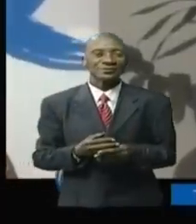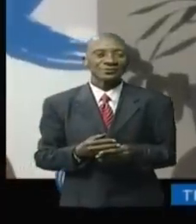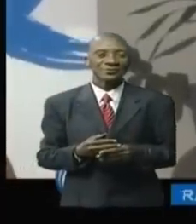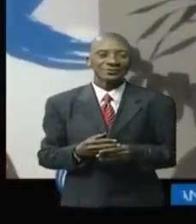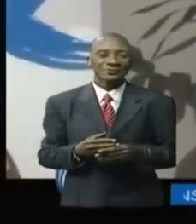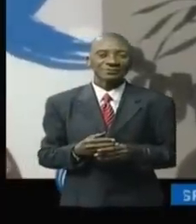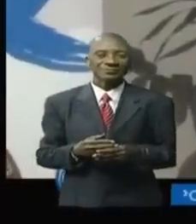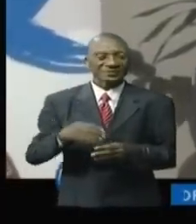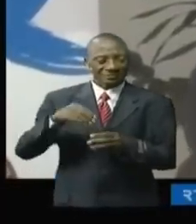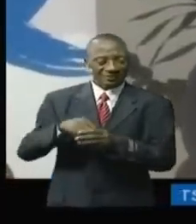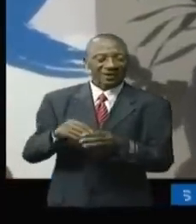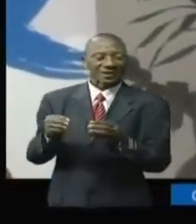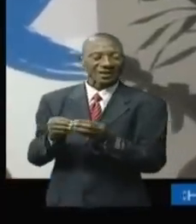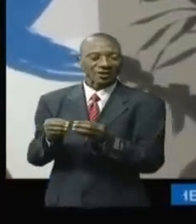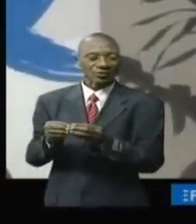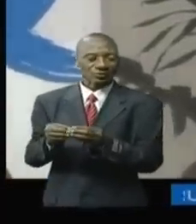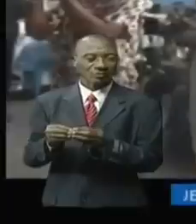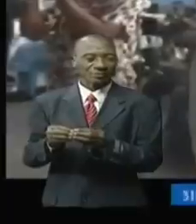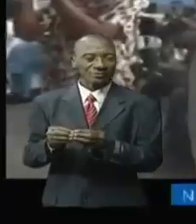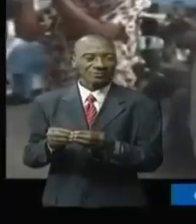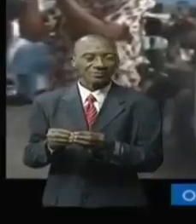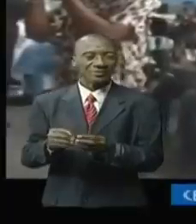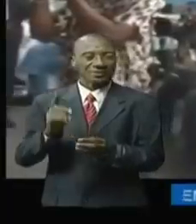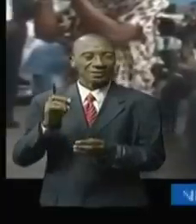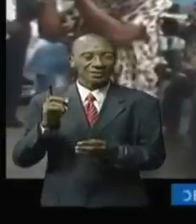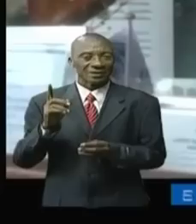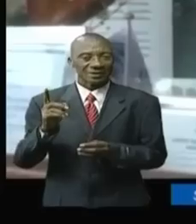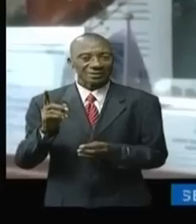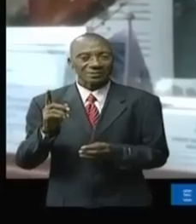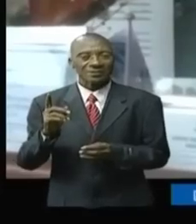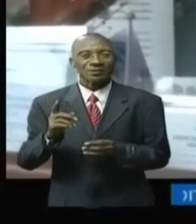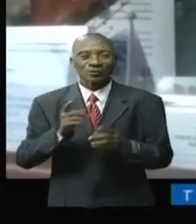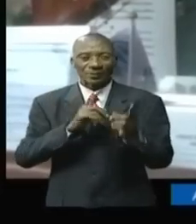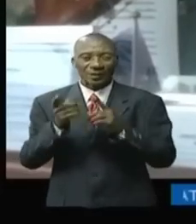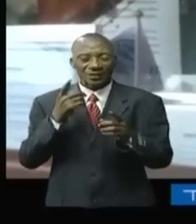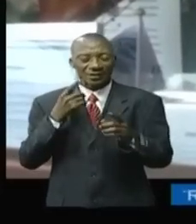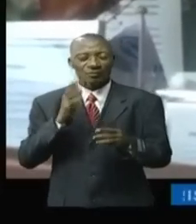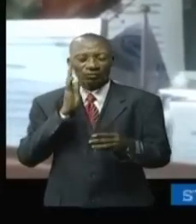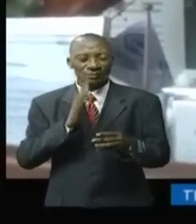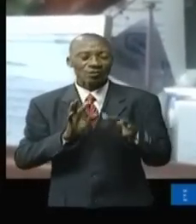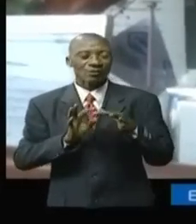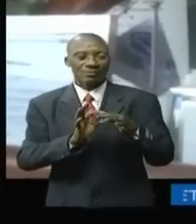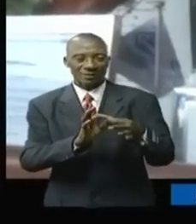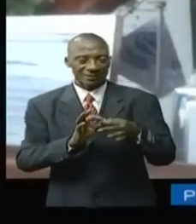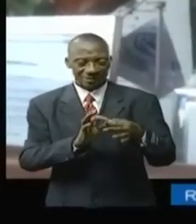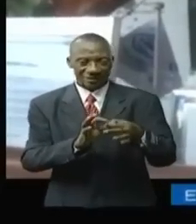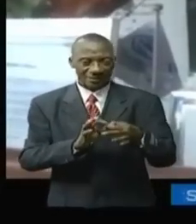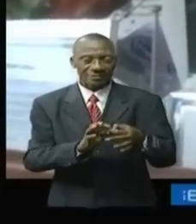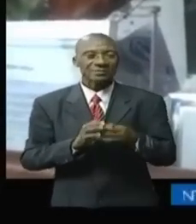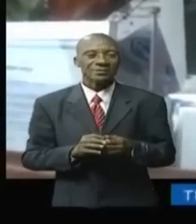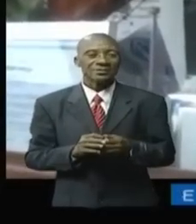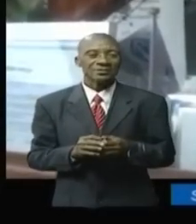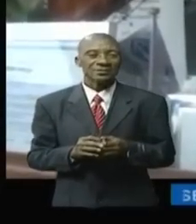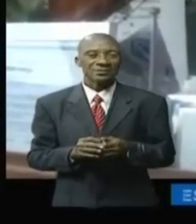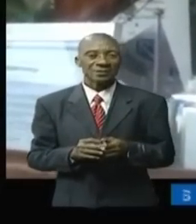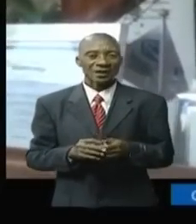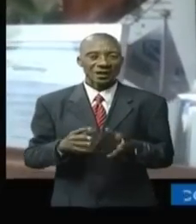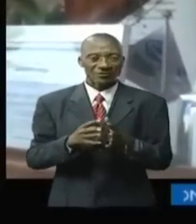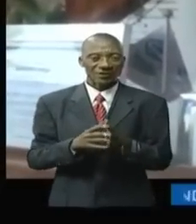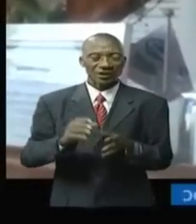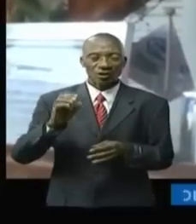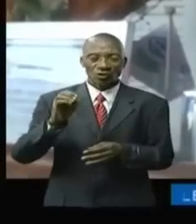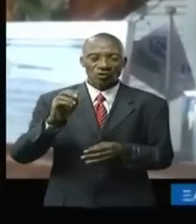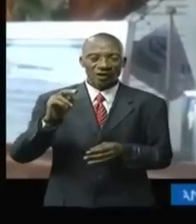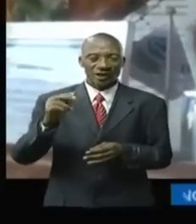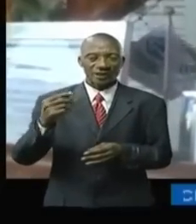même séance, l'un des partenaires œuvrant avec le HCR, Madame Nathalie Kabbala-Lucé, avec son ONG Femmes Main de la Main